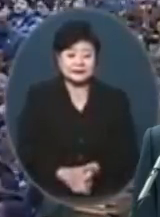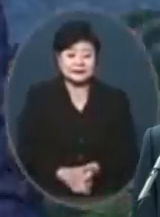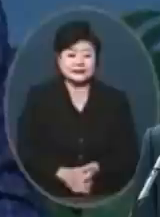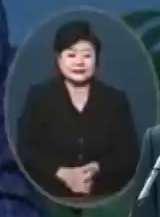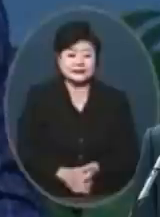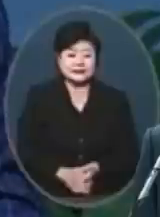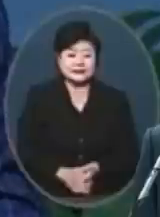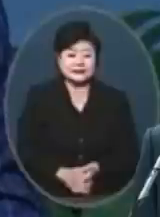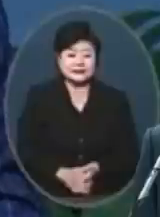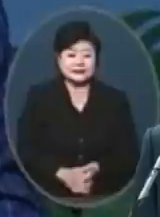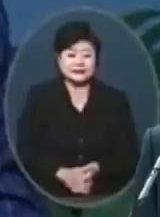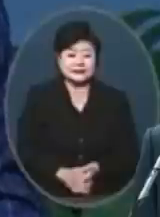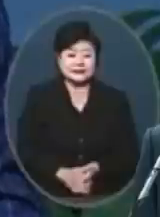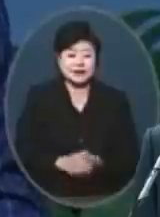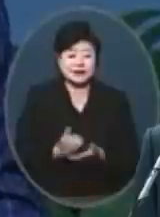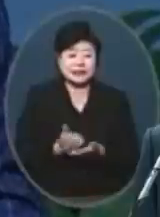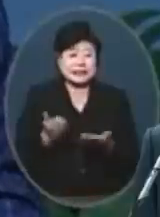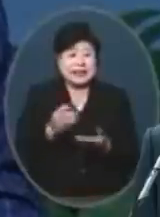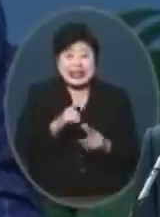박수 칠 일이 아니에요.